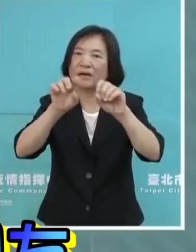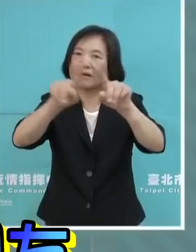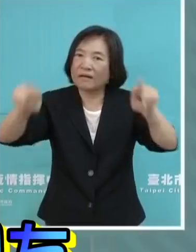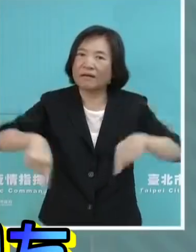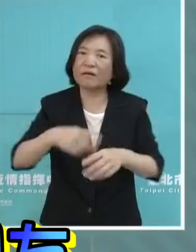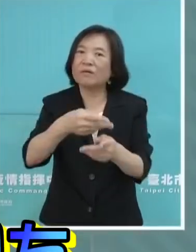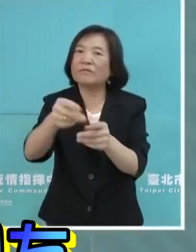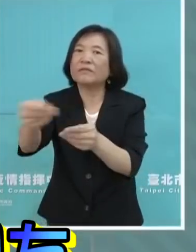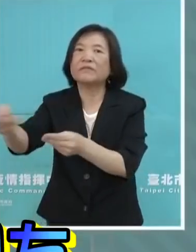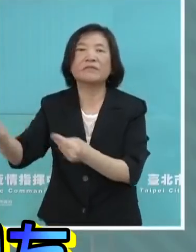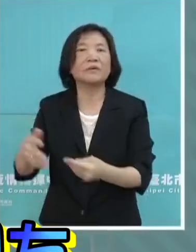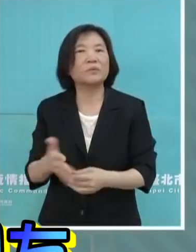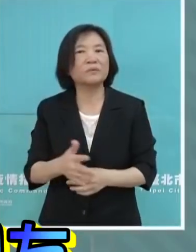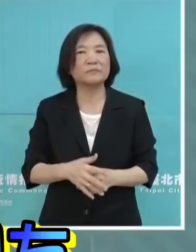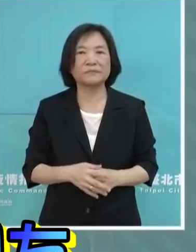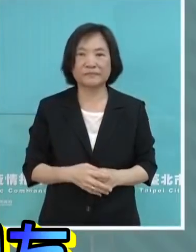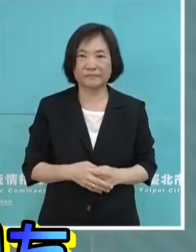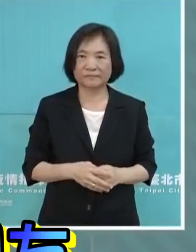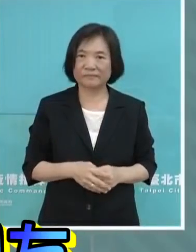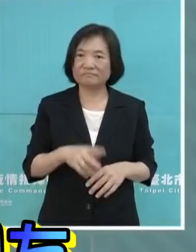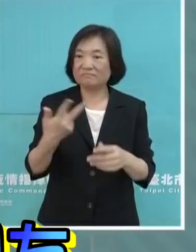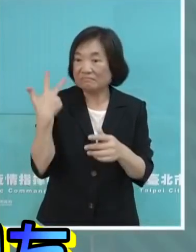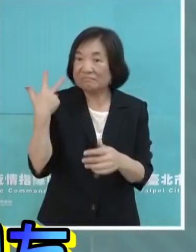年纪比较大的一些市民朋友。